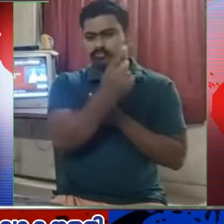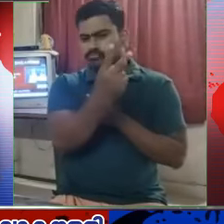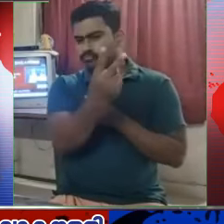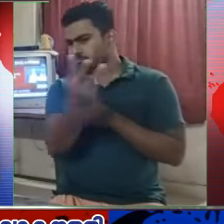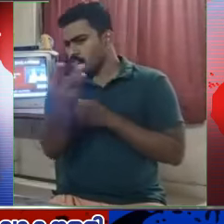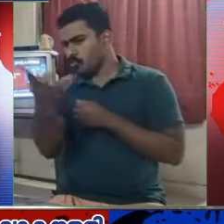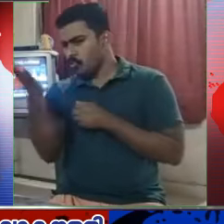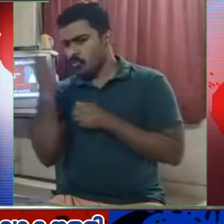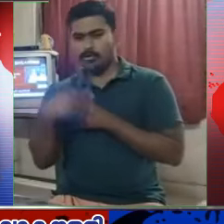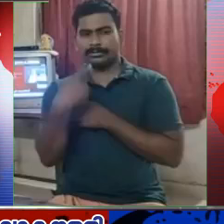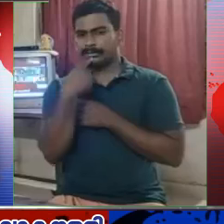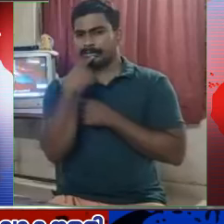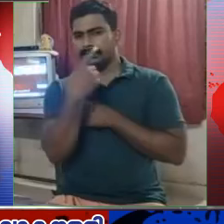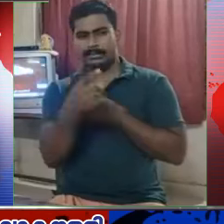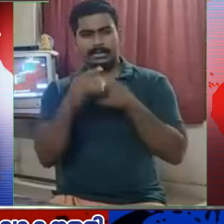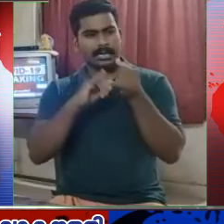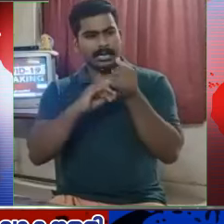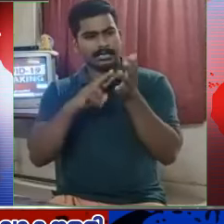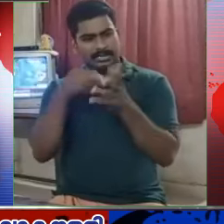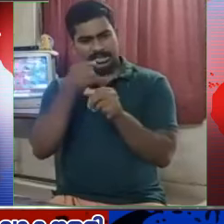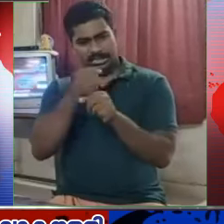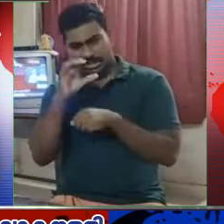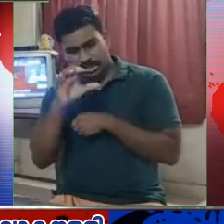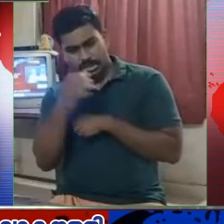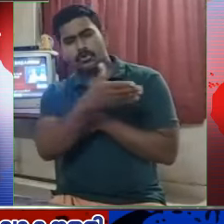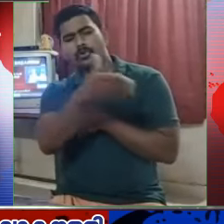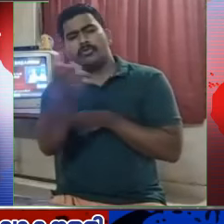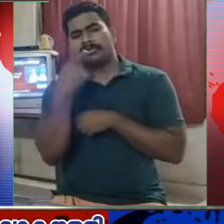എന്നിവയൊക്കെ വിതരണം ചെയ്യുന്നത്